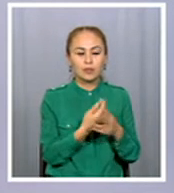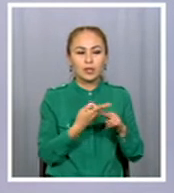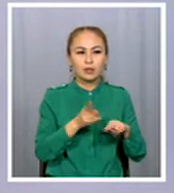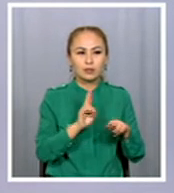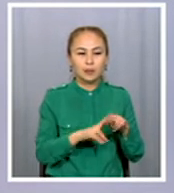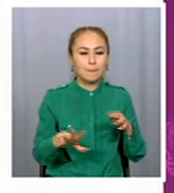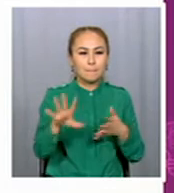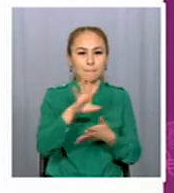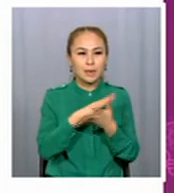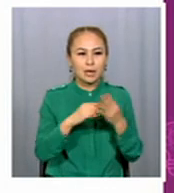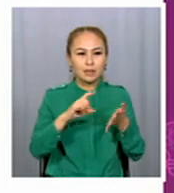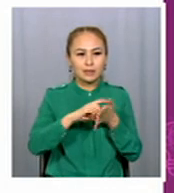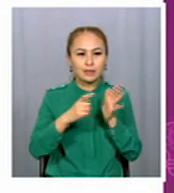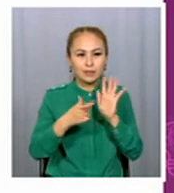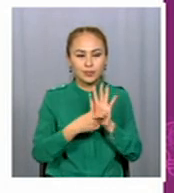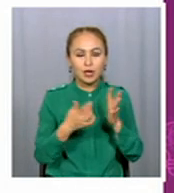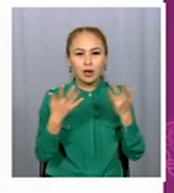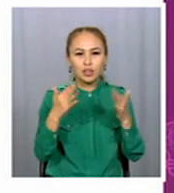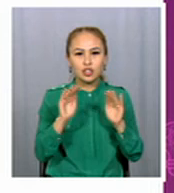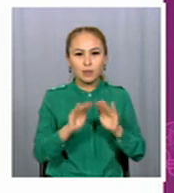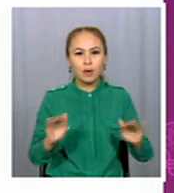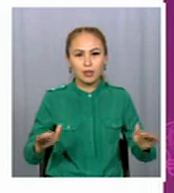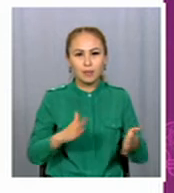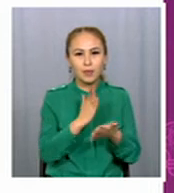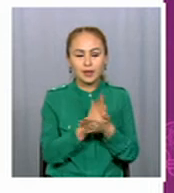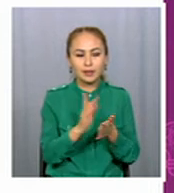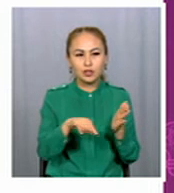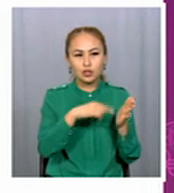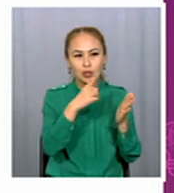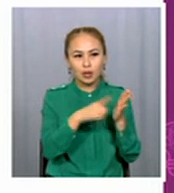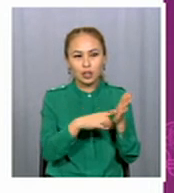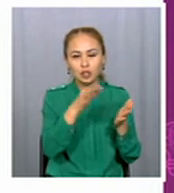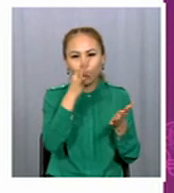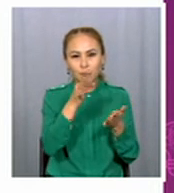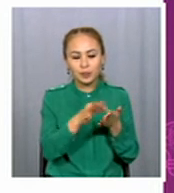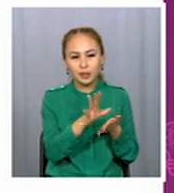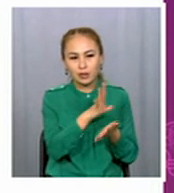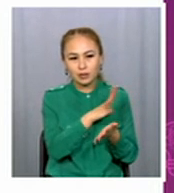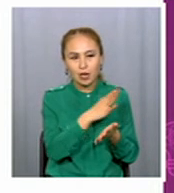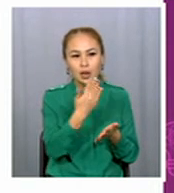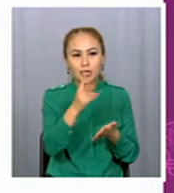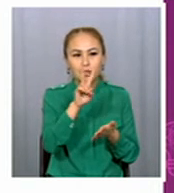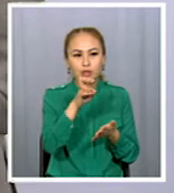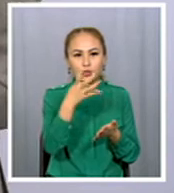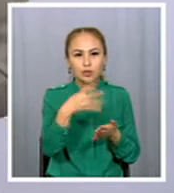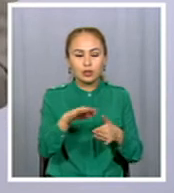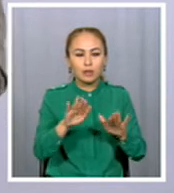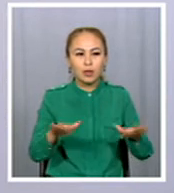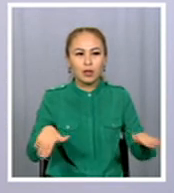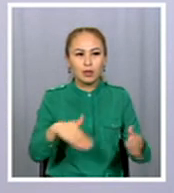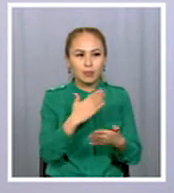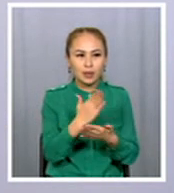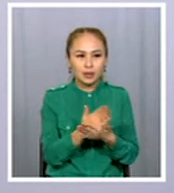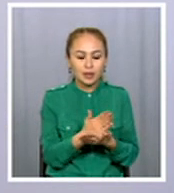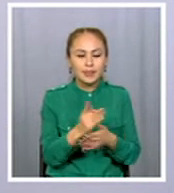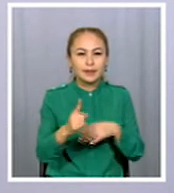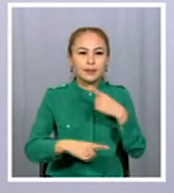барлығы сыныпта қанша бала бар деген сұраққа жауап берледі. 240 бала бар екен. Келесі